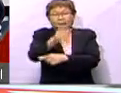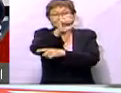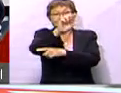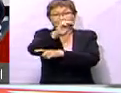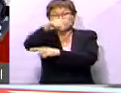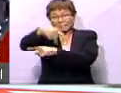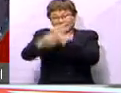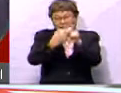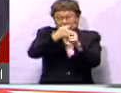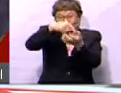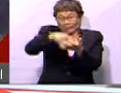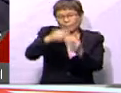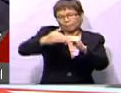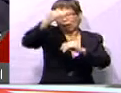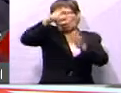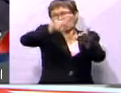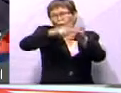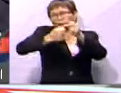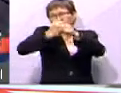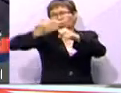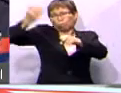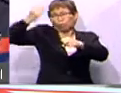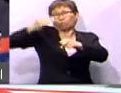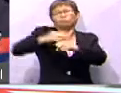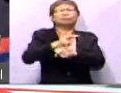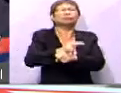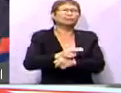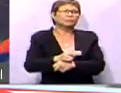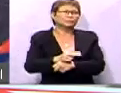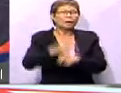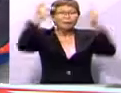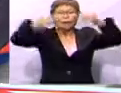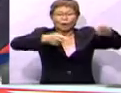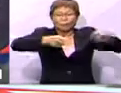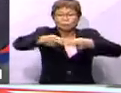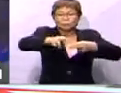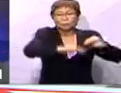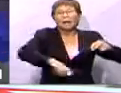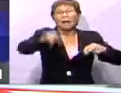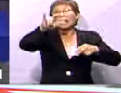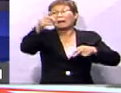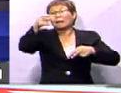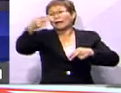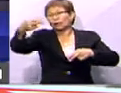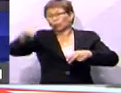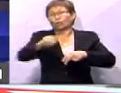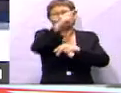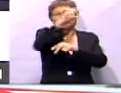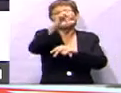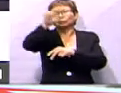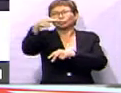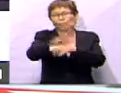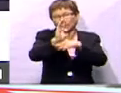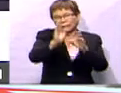GMV-nya tahun ini melebihi rekod tahun lalu pada RM20 bilion. Menurut pengarah urusan serantau Lan Ho, setakat ini 200,000